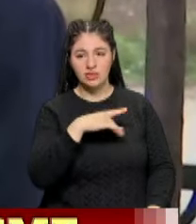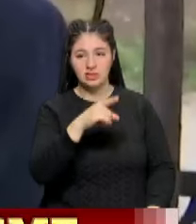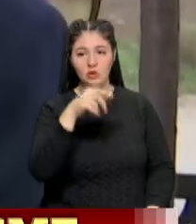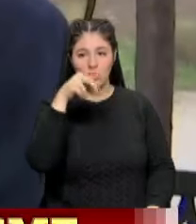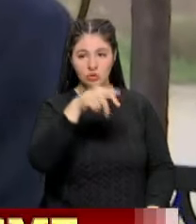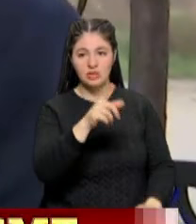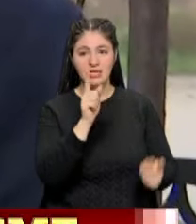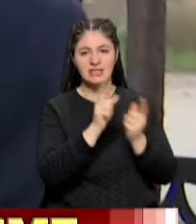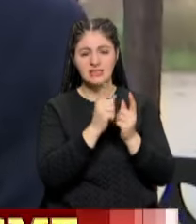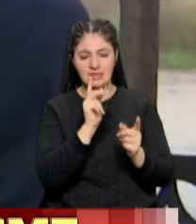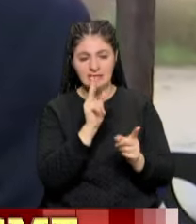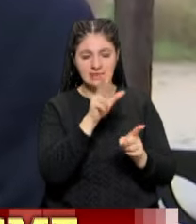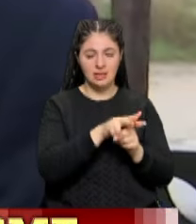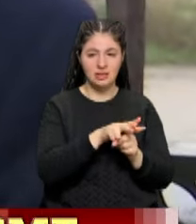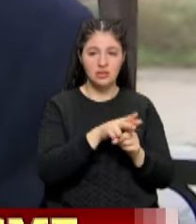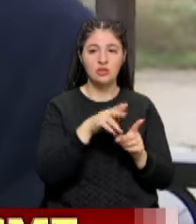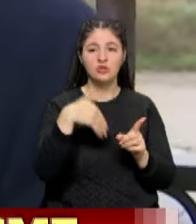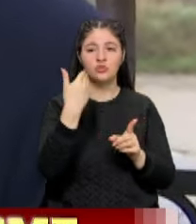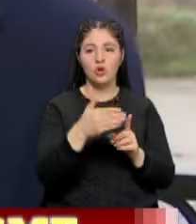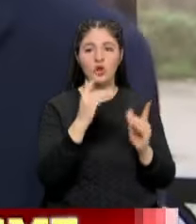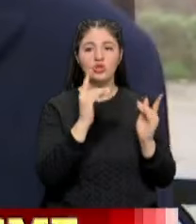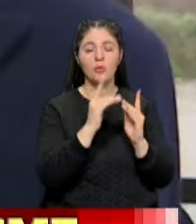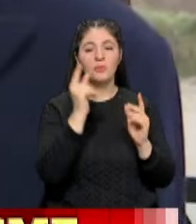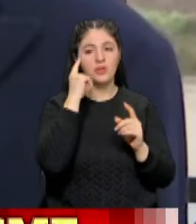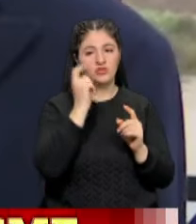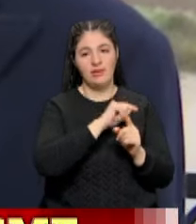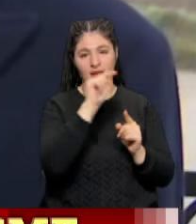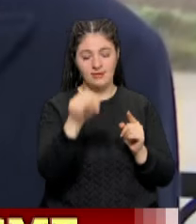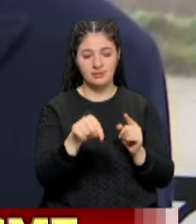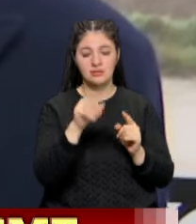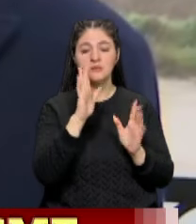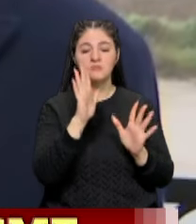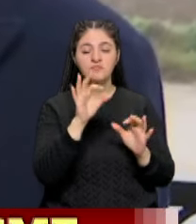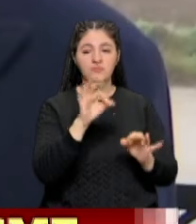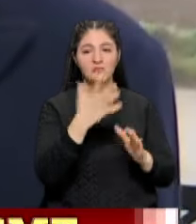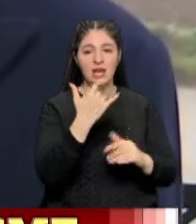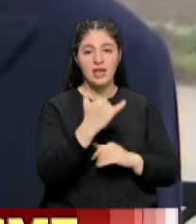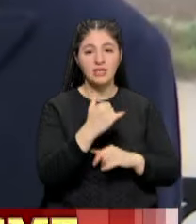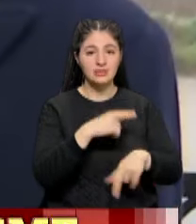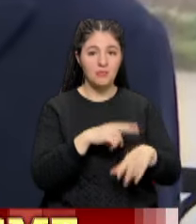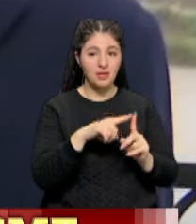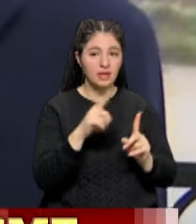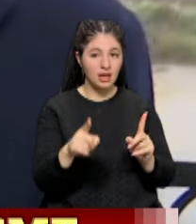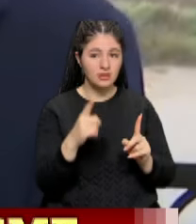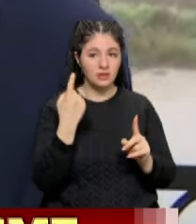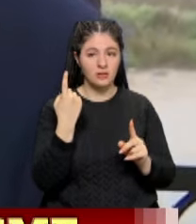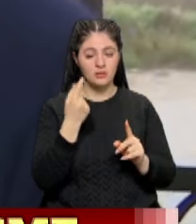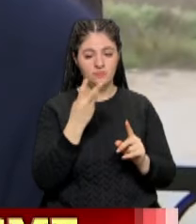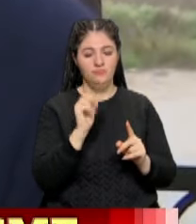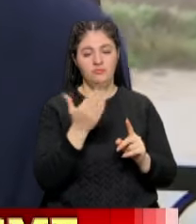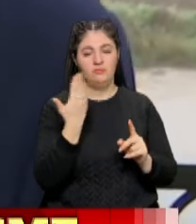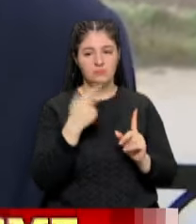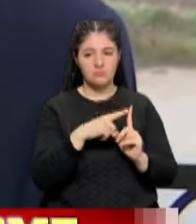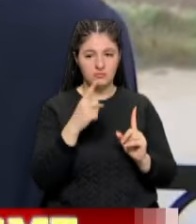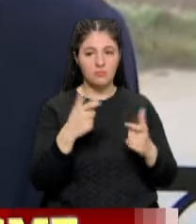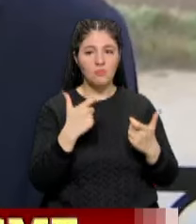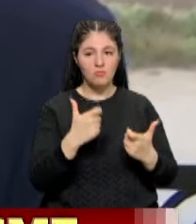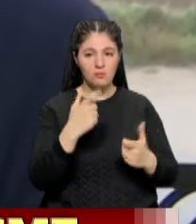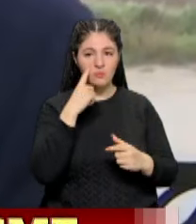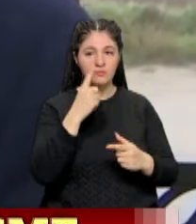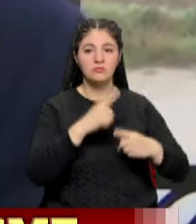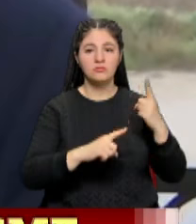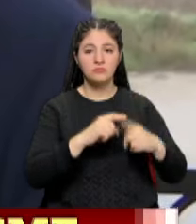o yürüyüşe kısa bir eşlik ettiniz. Ardından da köprü başına geldiniz. Şimdi daha yakın zamana kadar, dün birkaç gün öncesine kadar Hatay